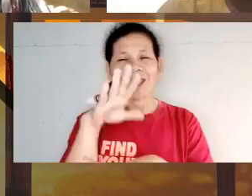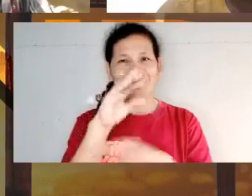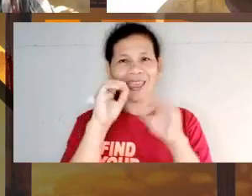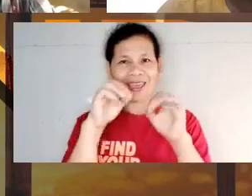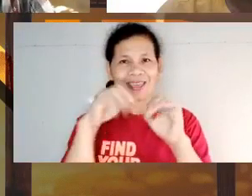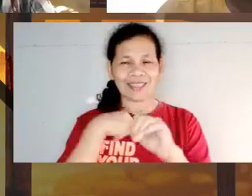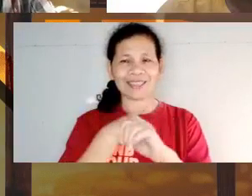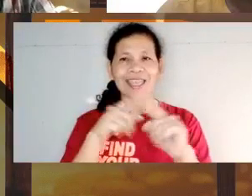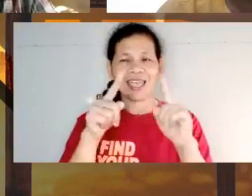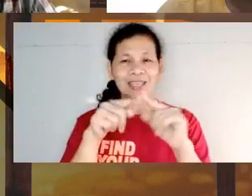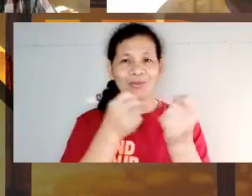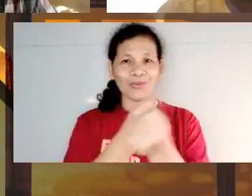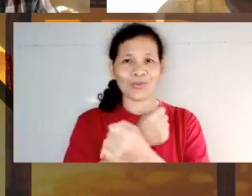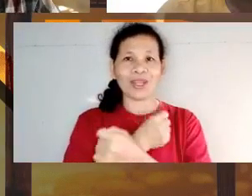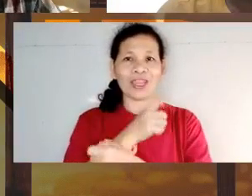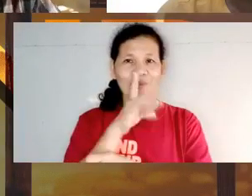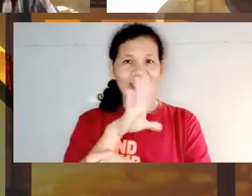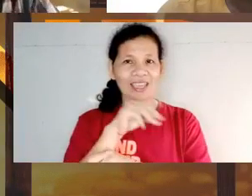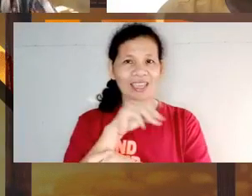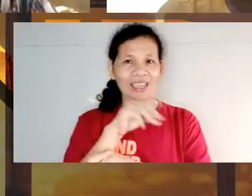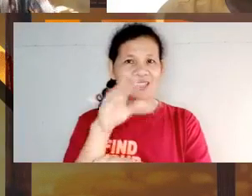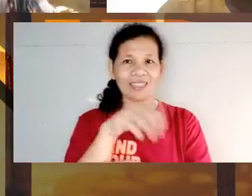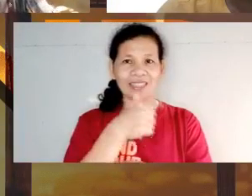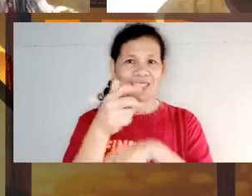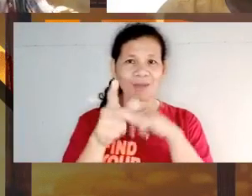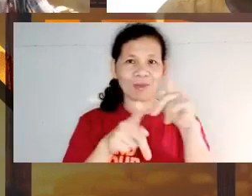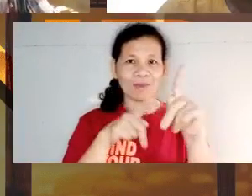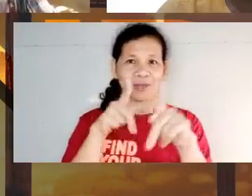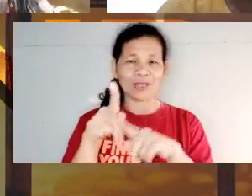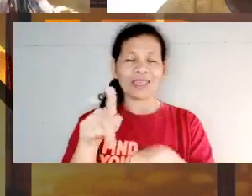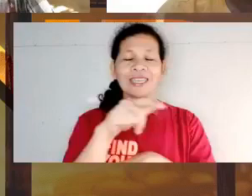kapwa at sino man na nasa ating kapaligiran.